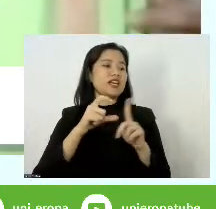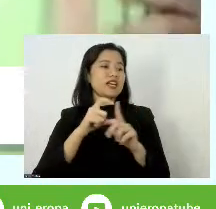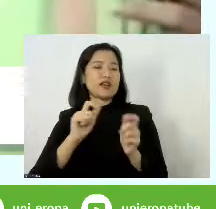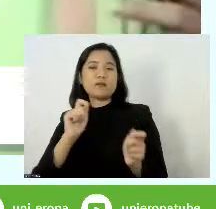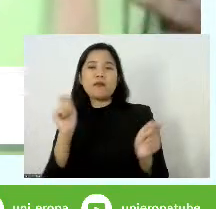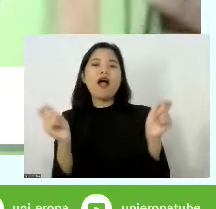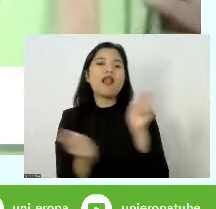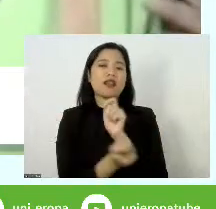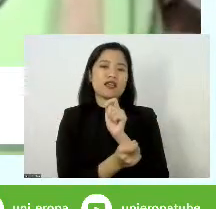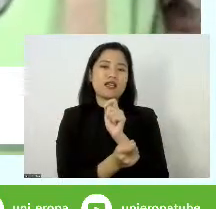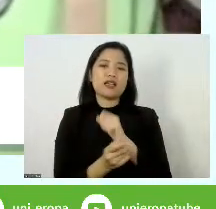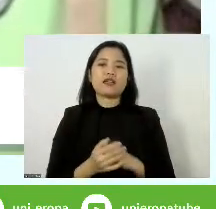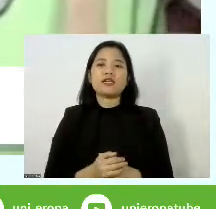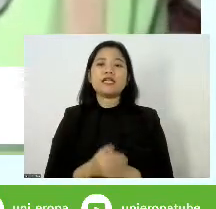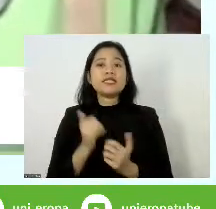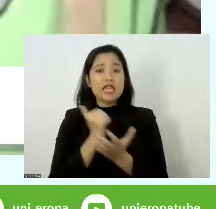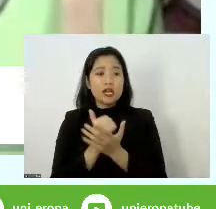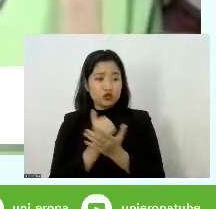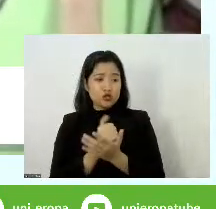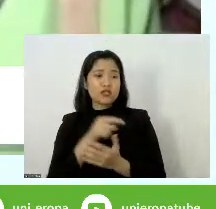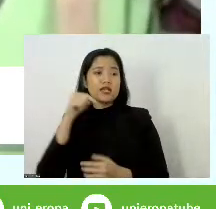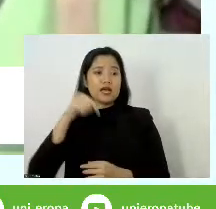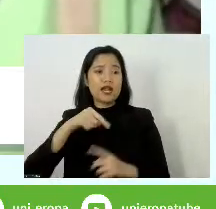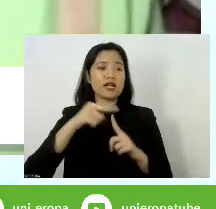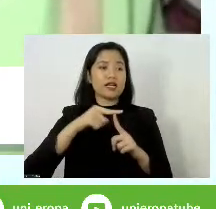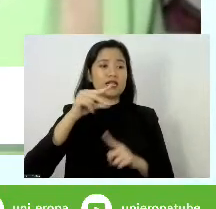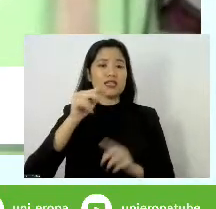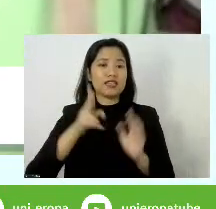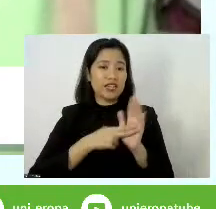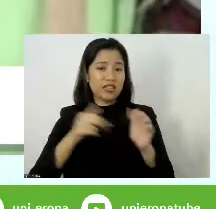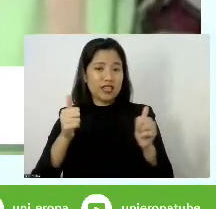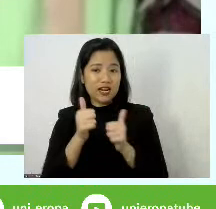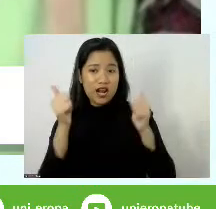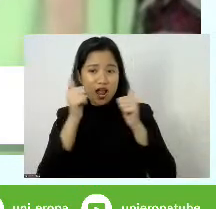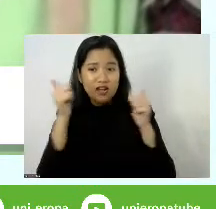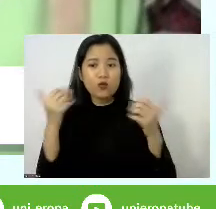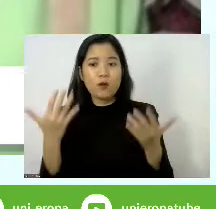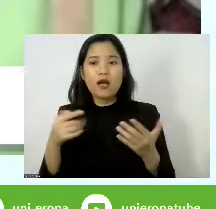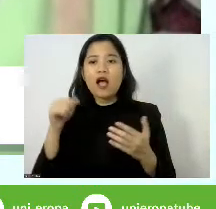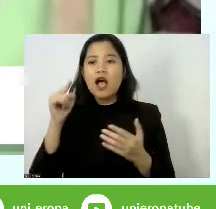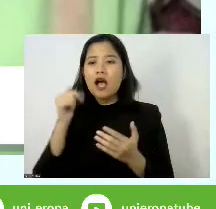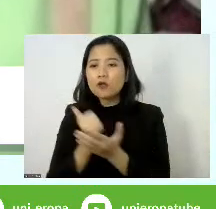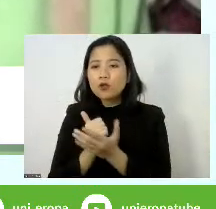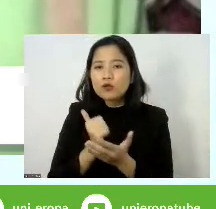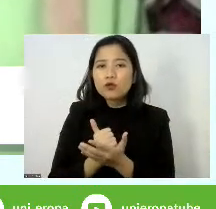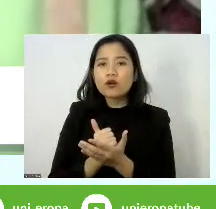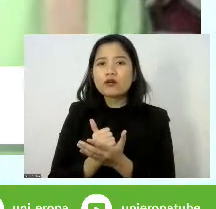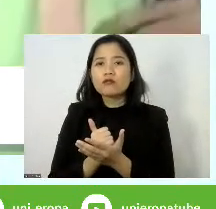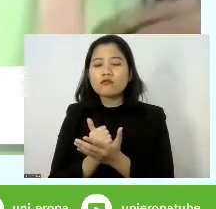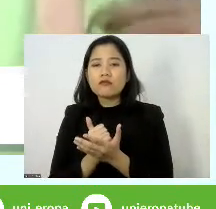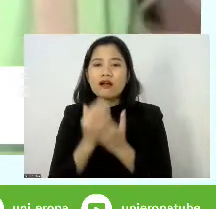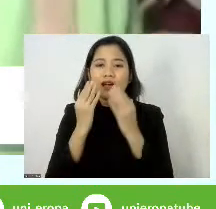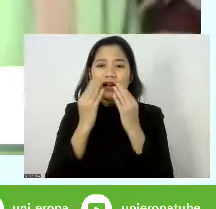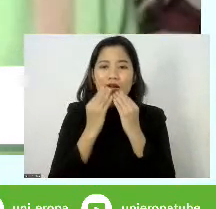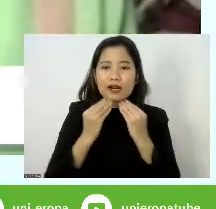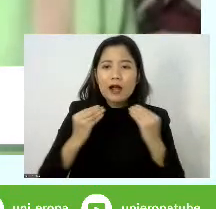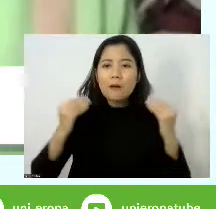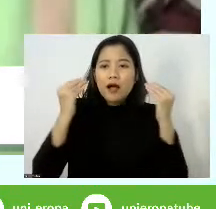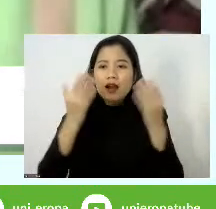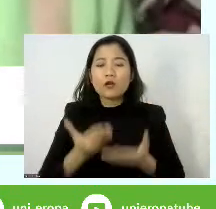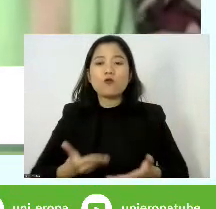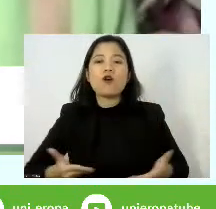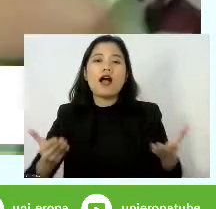yang yang seharusnya jadi trendsetter sekarang adalah yang mereka yang memang eco-friendly yang mereka memang merepresentatifkan